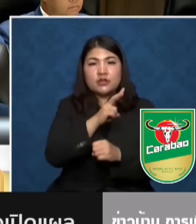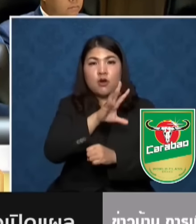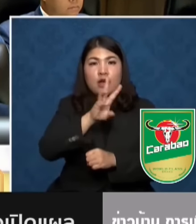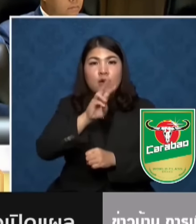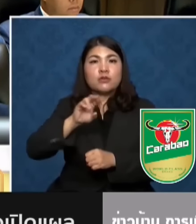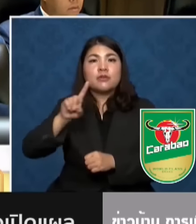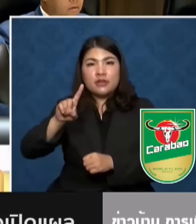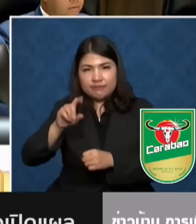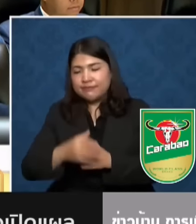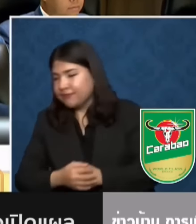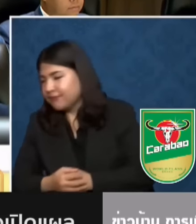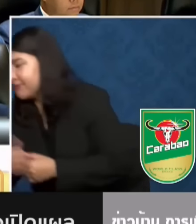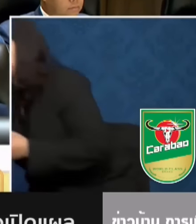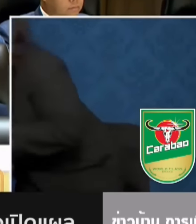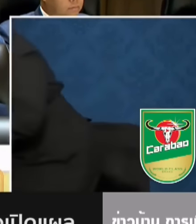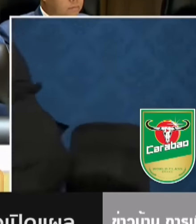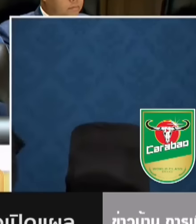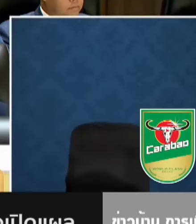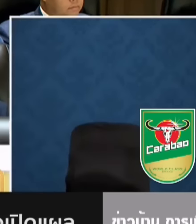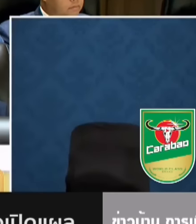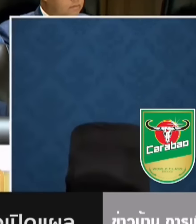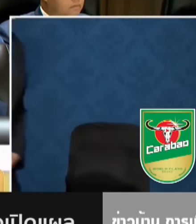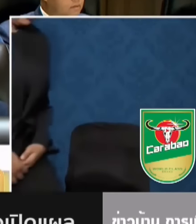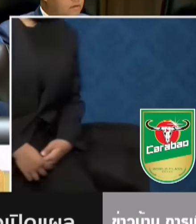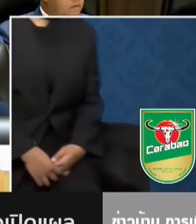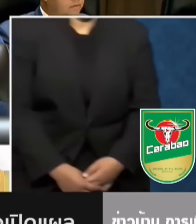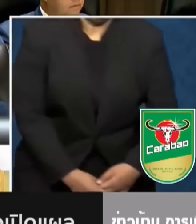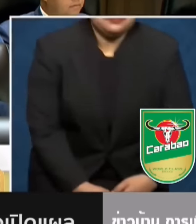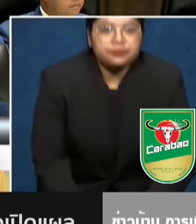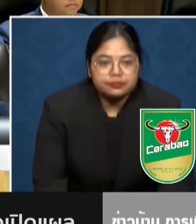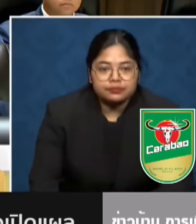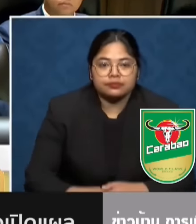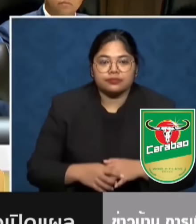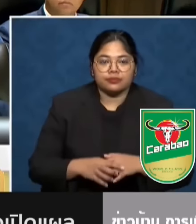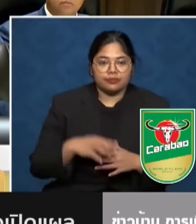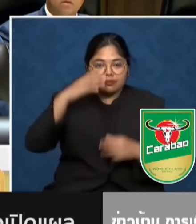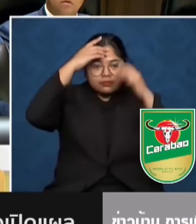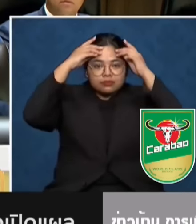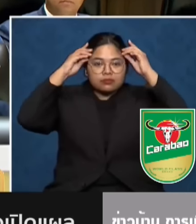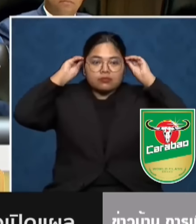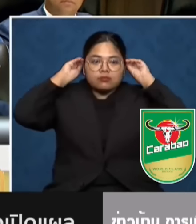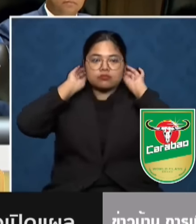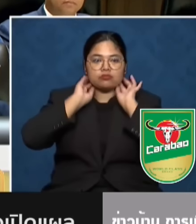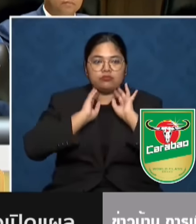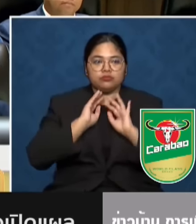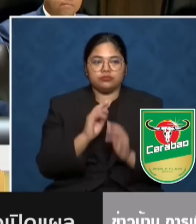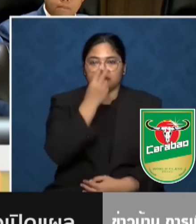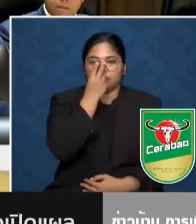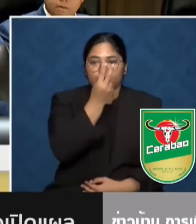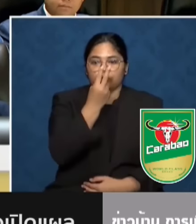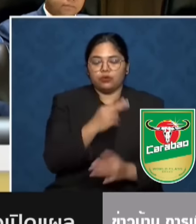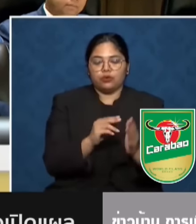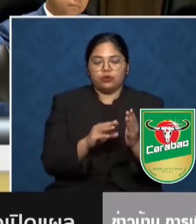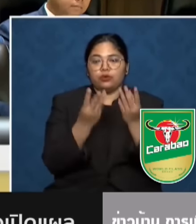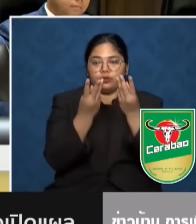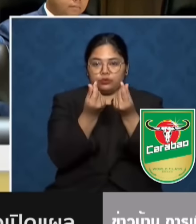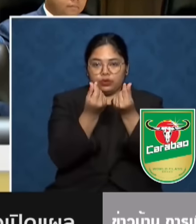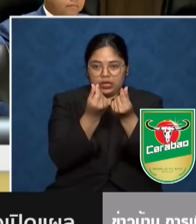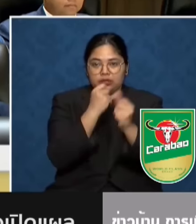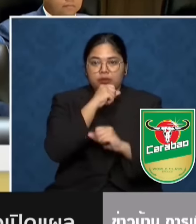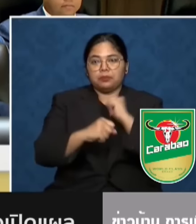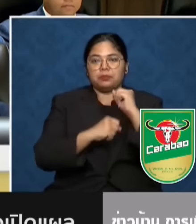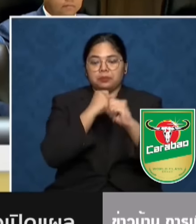าเป็นภาพคุณเศรษฐานะผมย้ำนะคุณชัยวัฒนามหาสารคามเพื่อไทยลุกมาท้วงฮะลุกมาท้วงท่านประธ